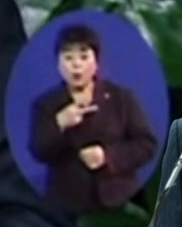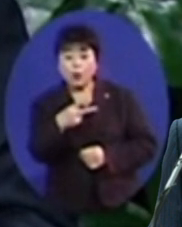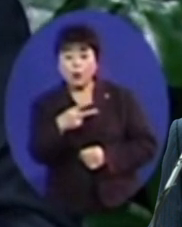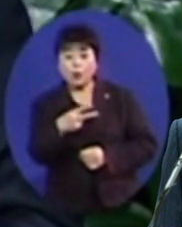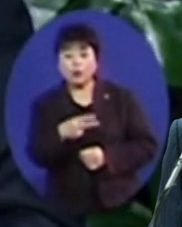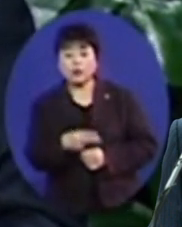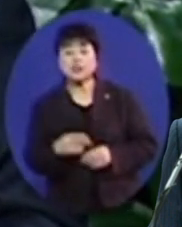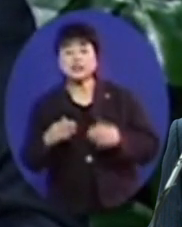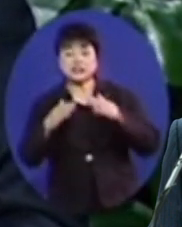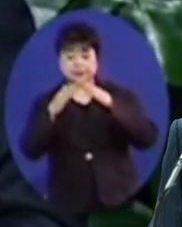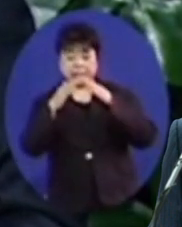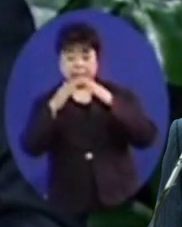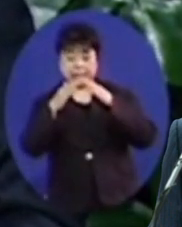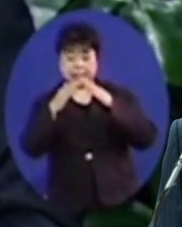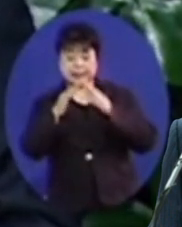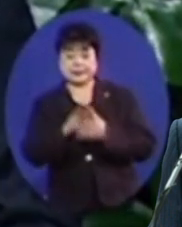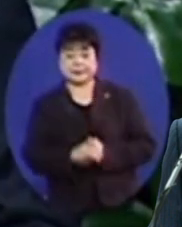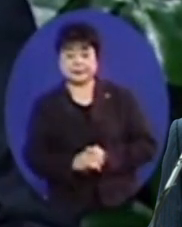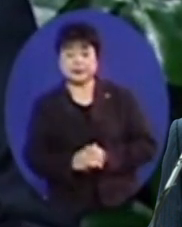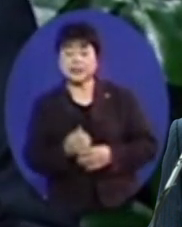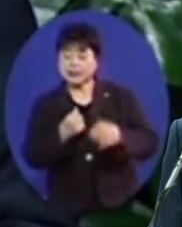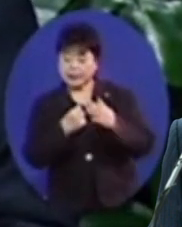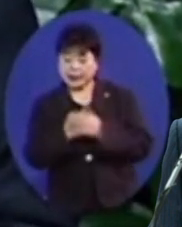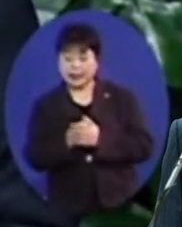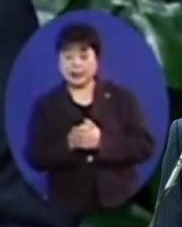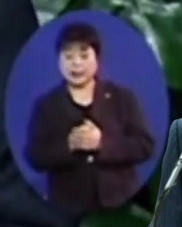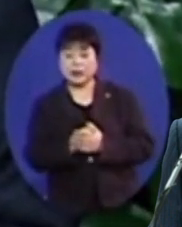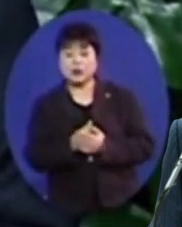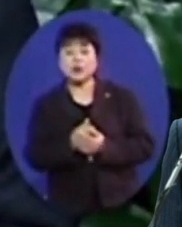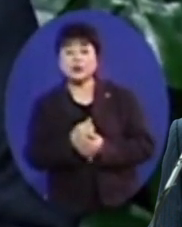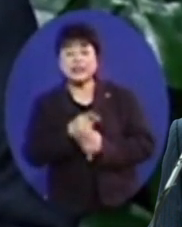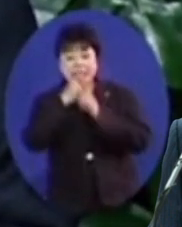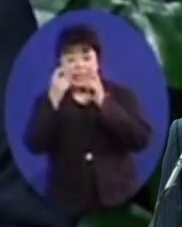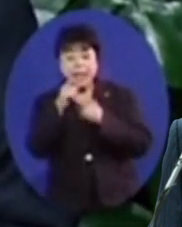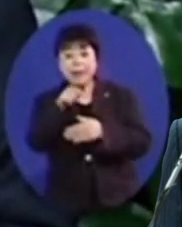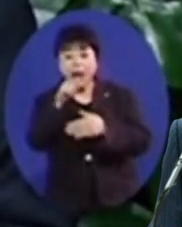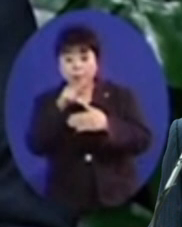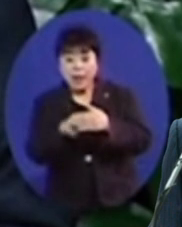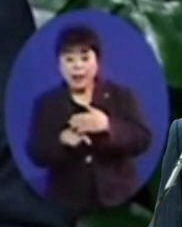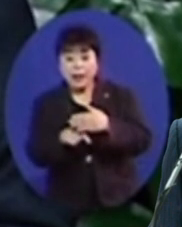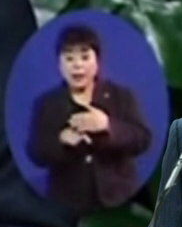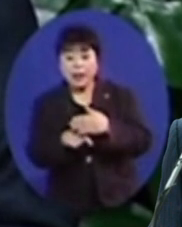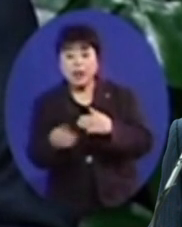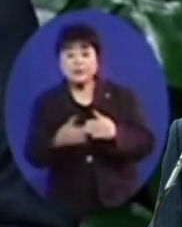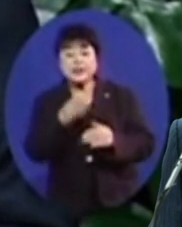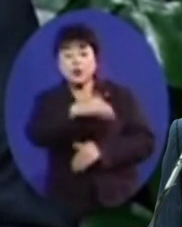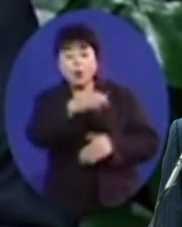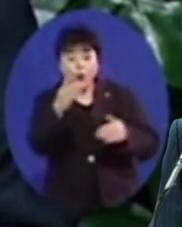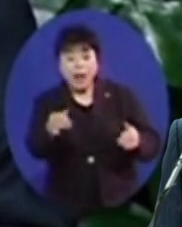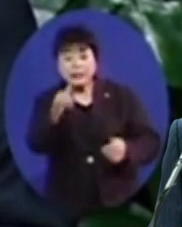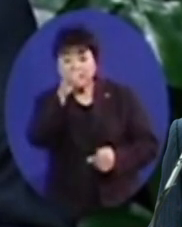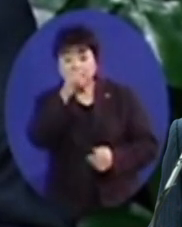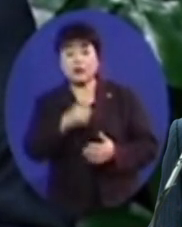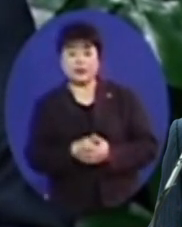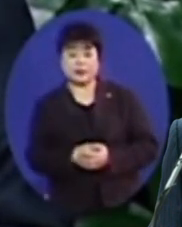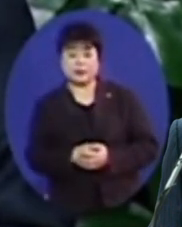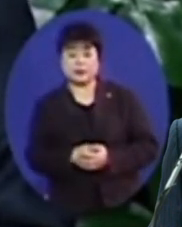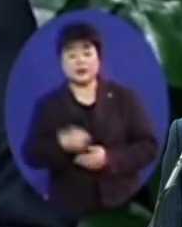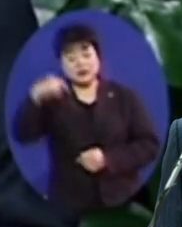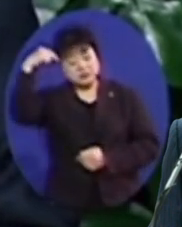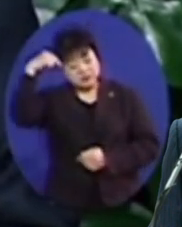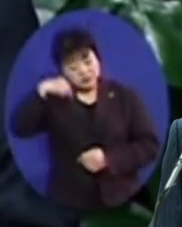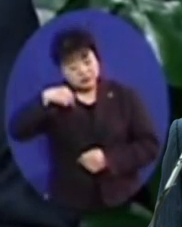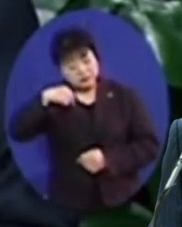이것은 집입니다. 그러므로 우리들 각자의 마음속에 빈 공간이 있는 것을